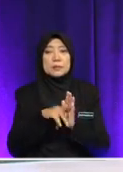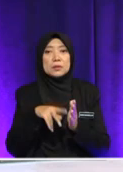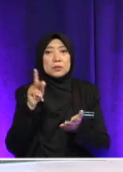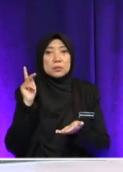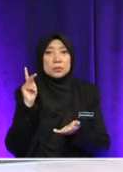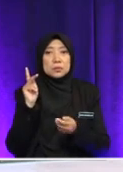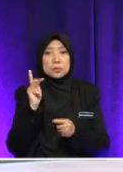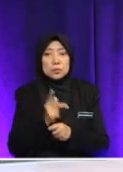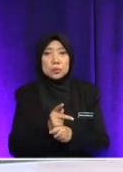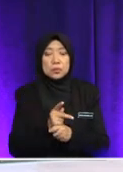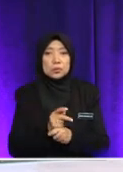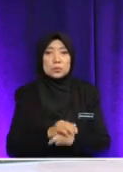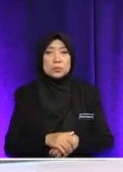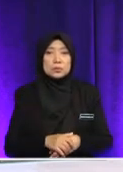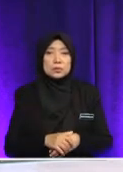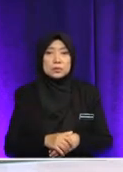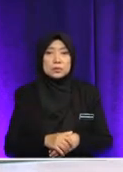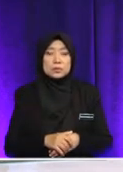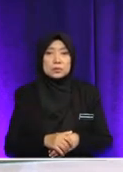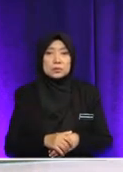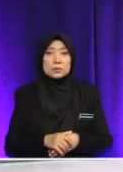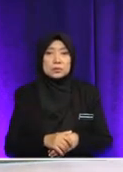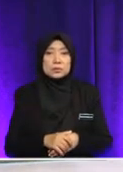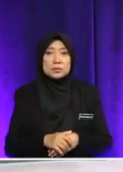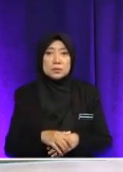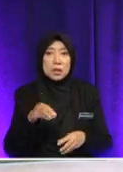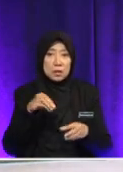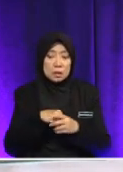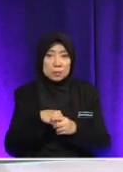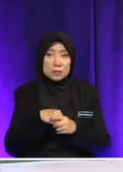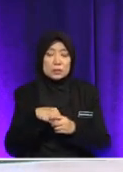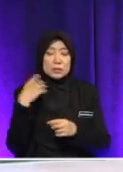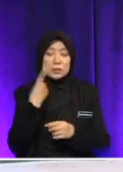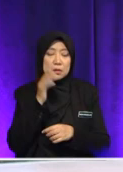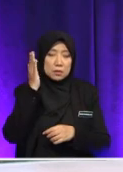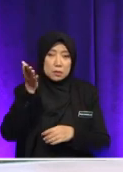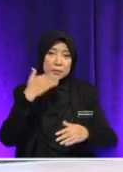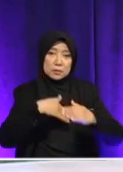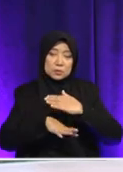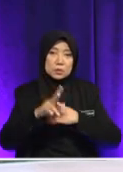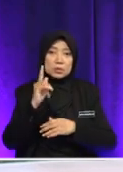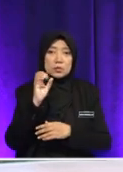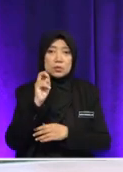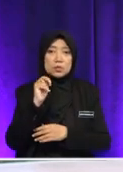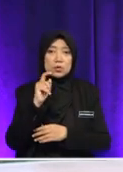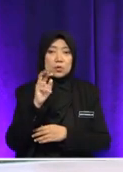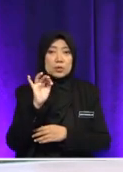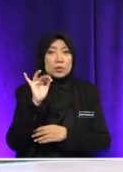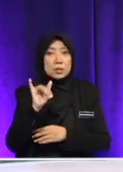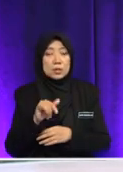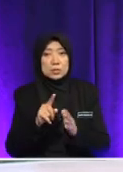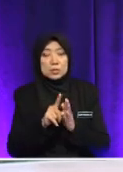eh di atas nih oke so dalam nih kita akan masukkan konkrit yang di